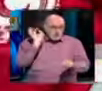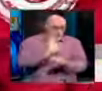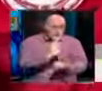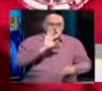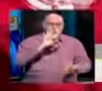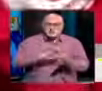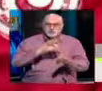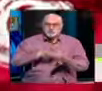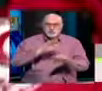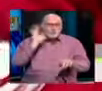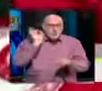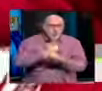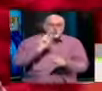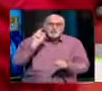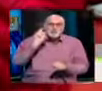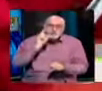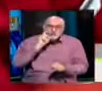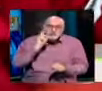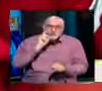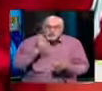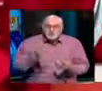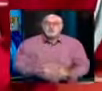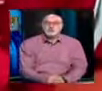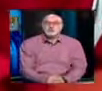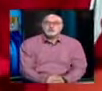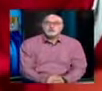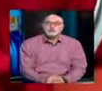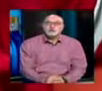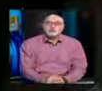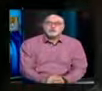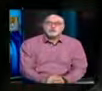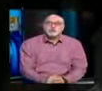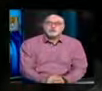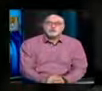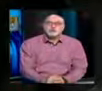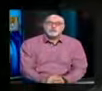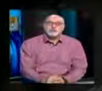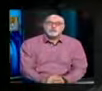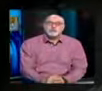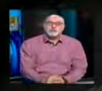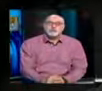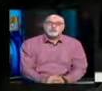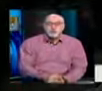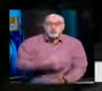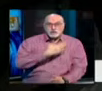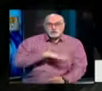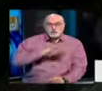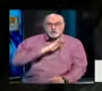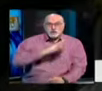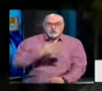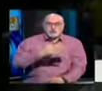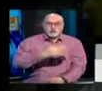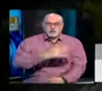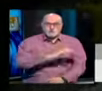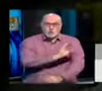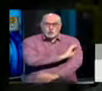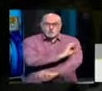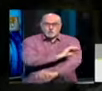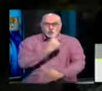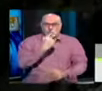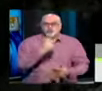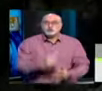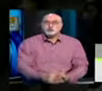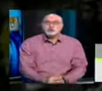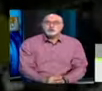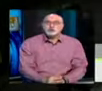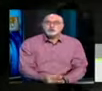وطواقمها التي تعجز عن الوصول للجرحى. المستشفى محاصر بالكامل بالإضافة إلى ما يقارب إلى 7000